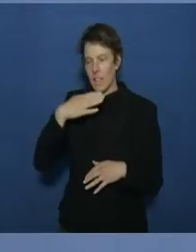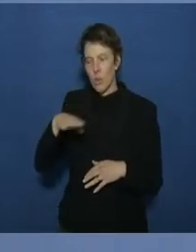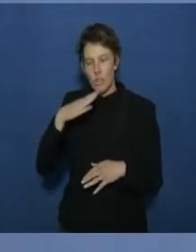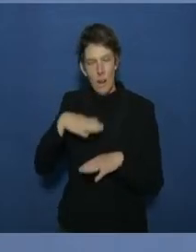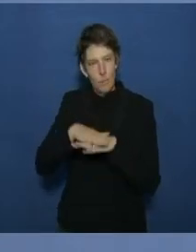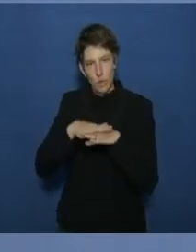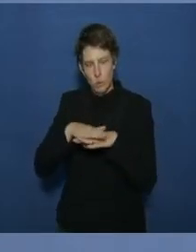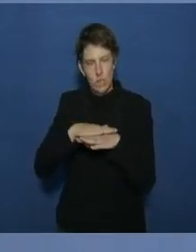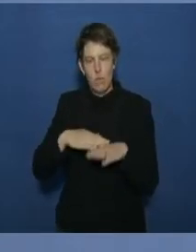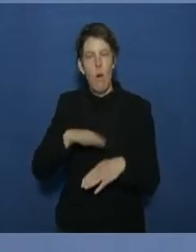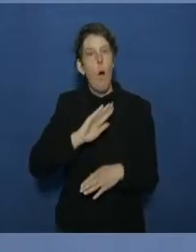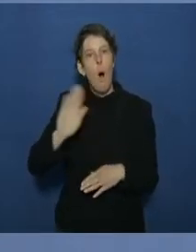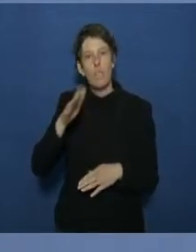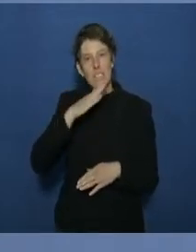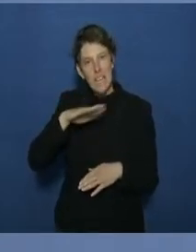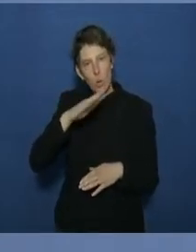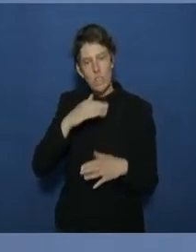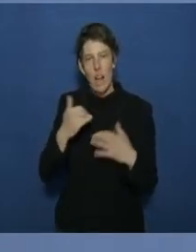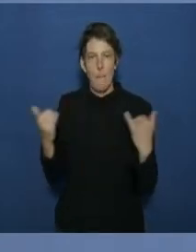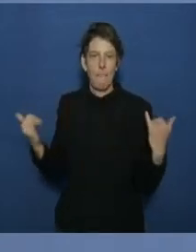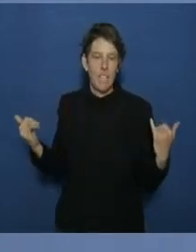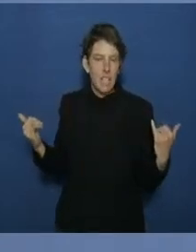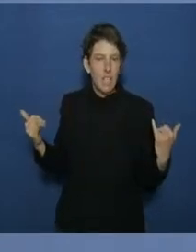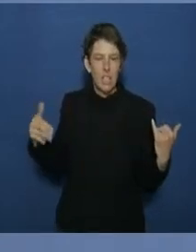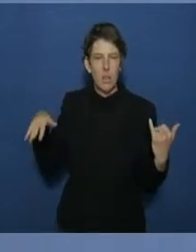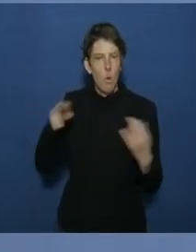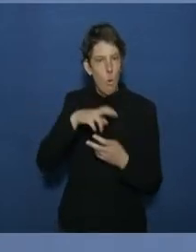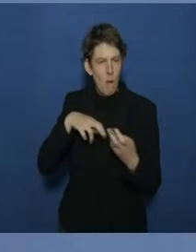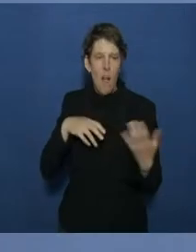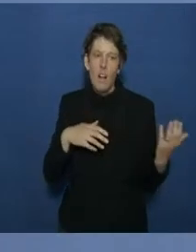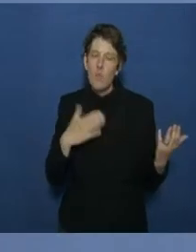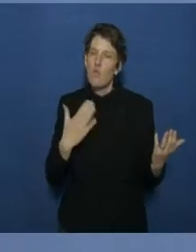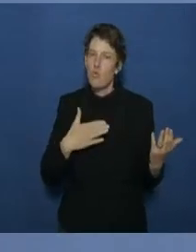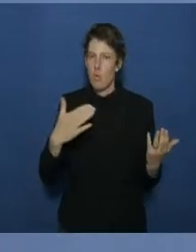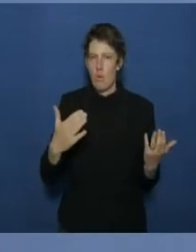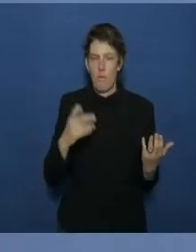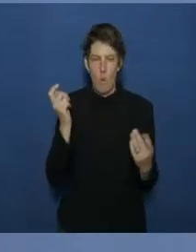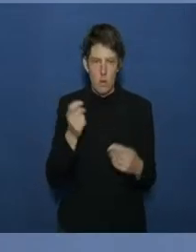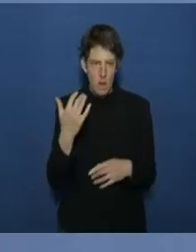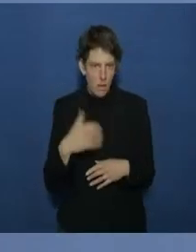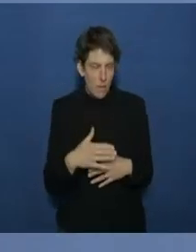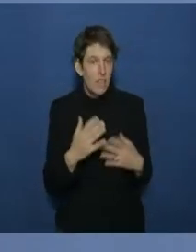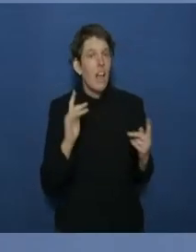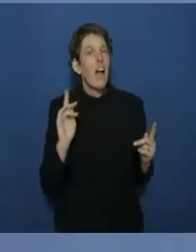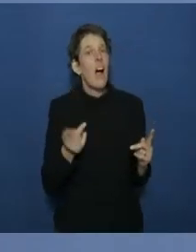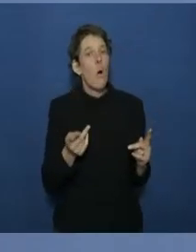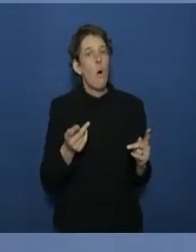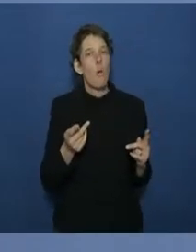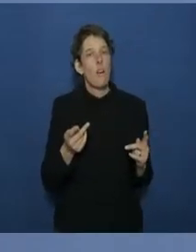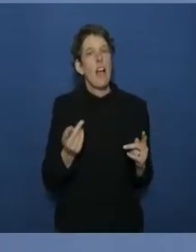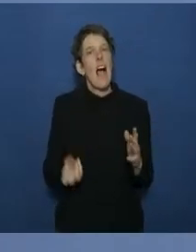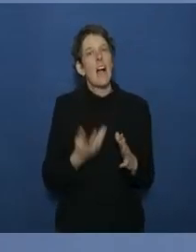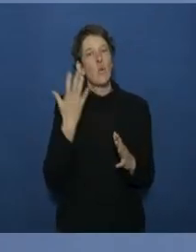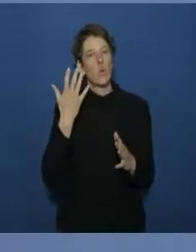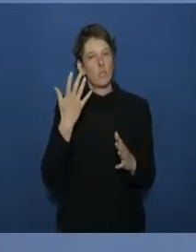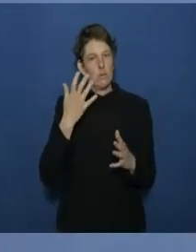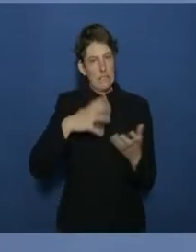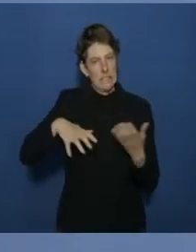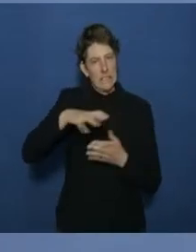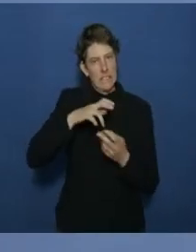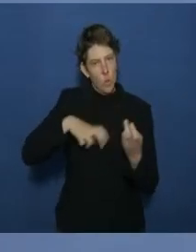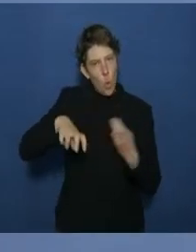verurteilt. Der Menschenrechtsrat hat eine wichtige Rolle beim Umgang mit akuten Krisen und damit